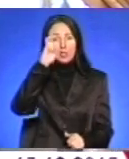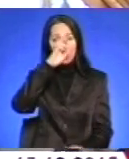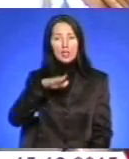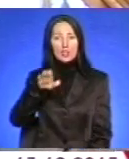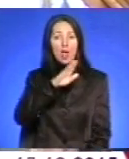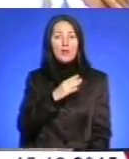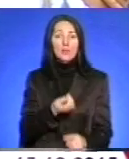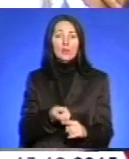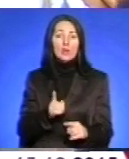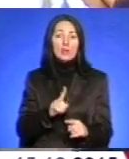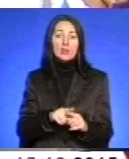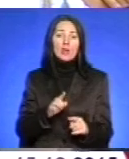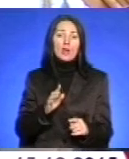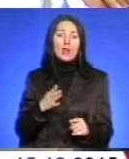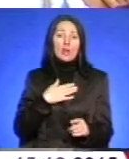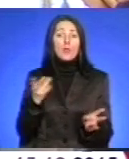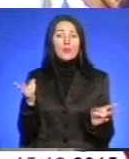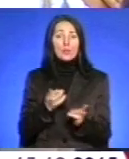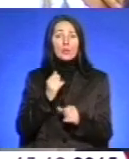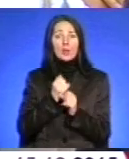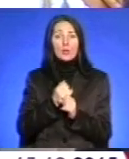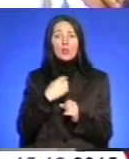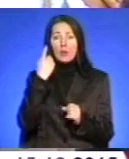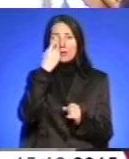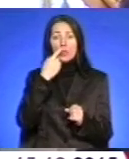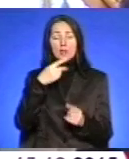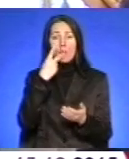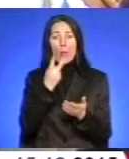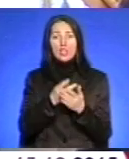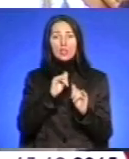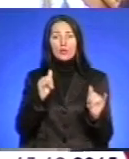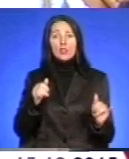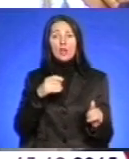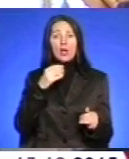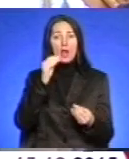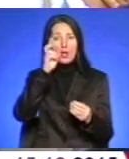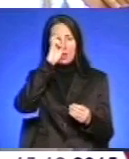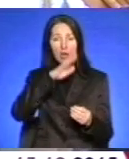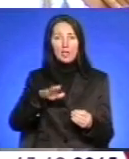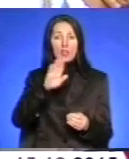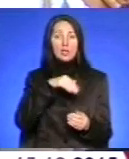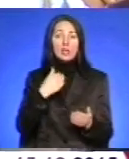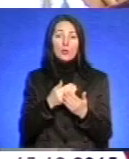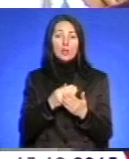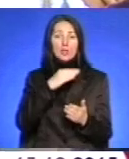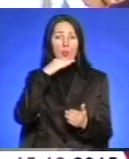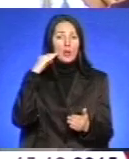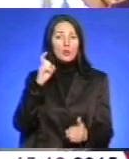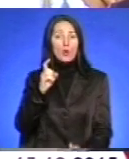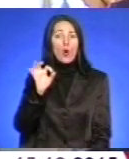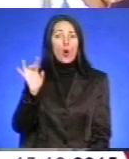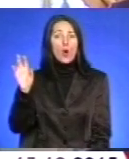якесь власне бачення розвитку країни. І на прикладі, напевно, багатьох хорватів ми ставали сильнішими. Пан